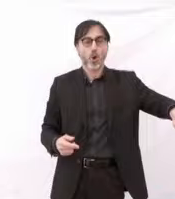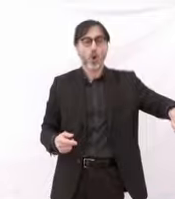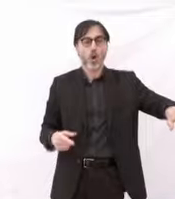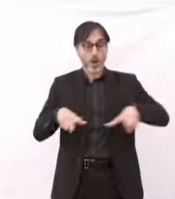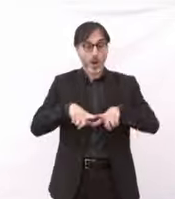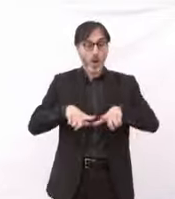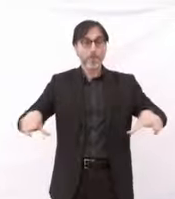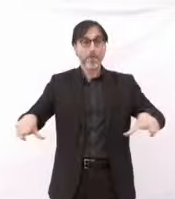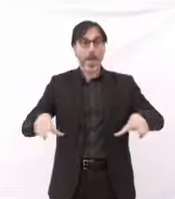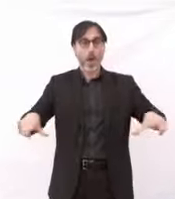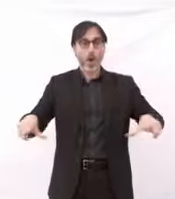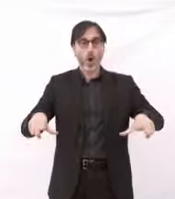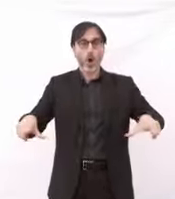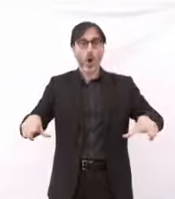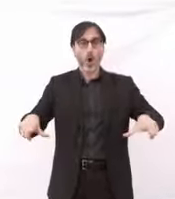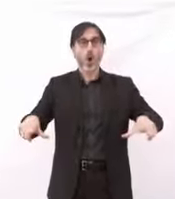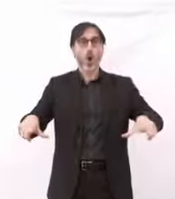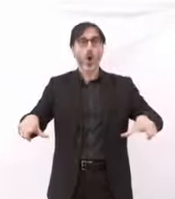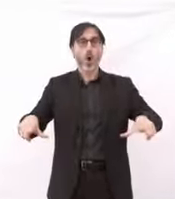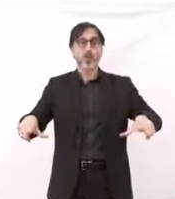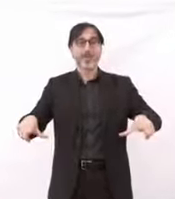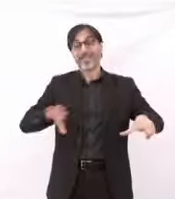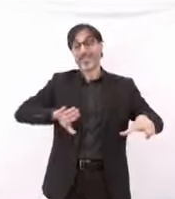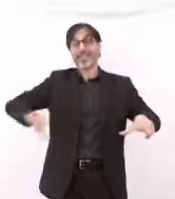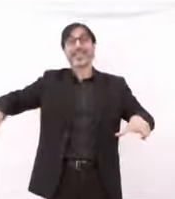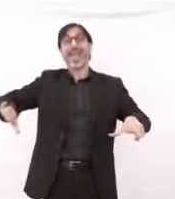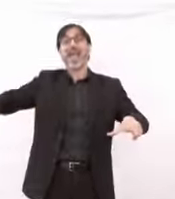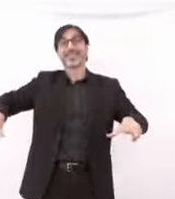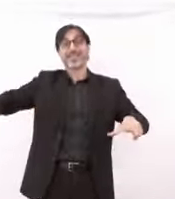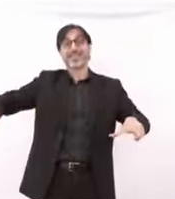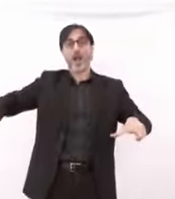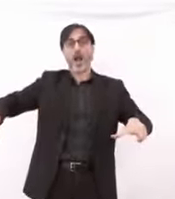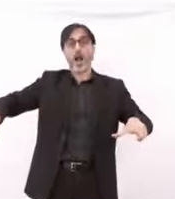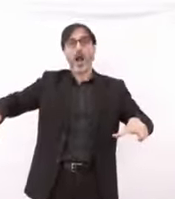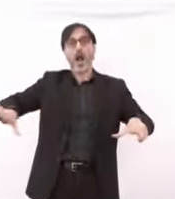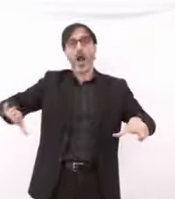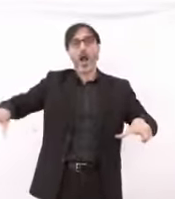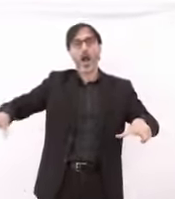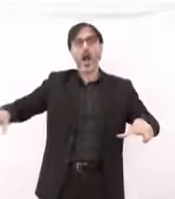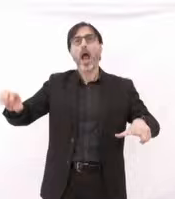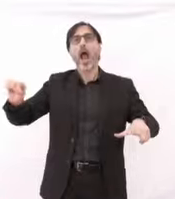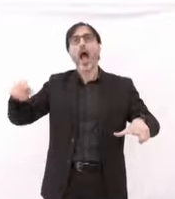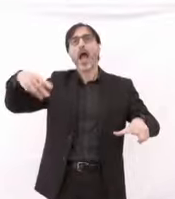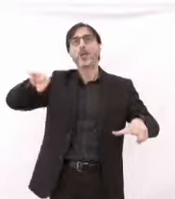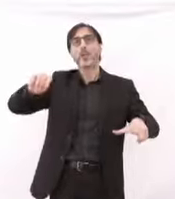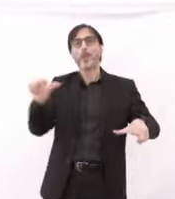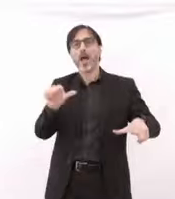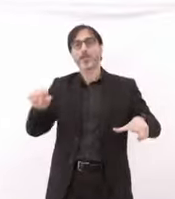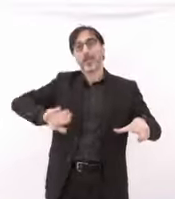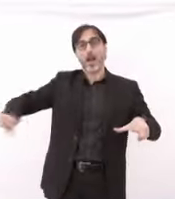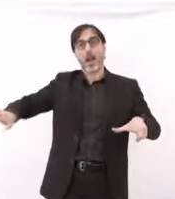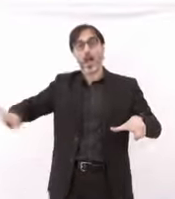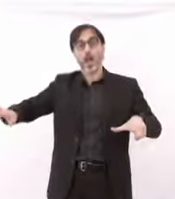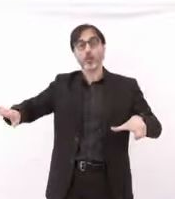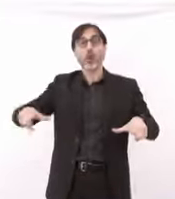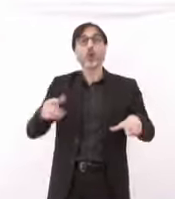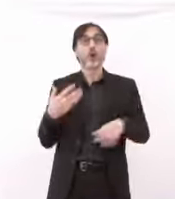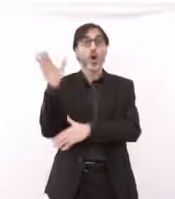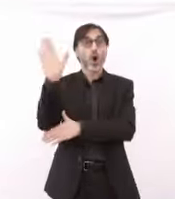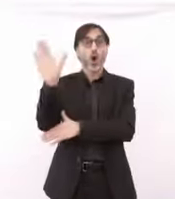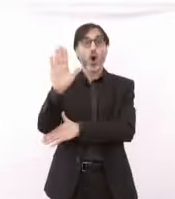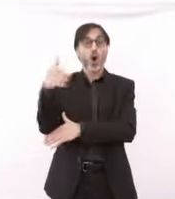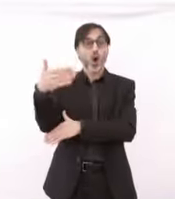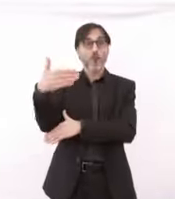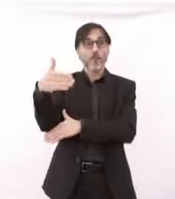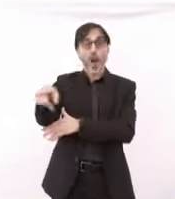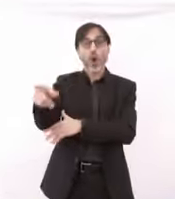guardando il palco alla destra del palco, quindi lato ANPAS, i gonfaloni per cortesia li portiamo